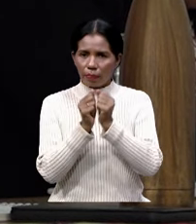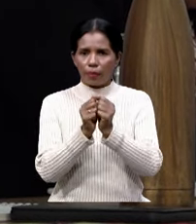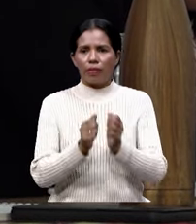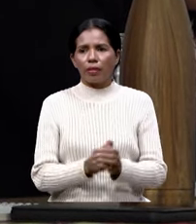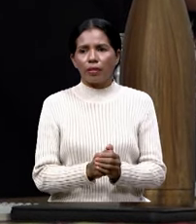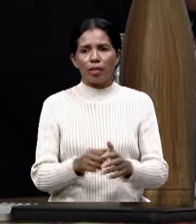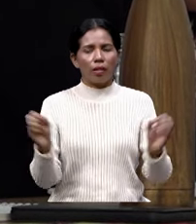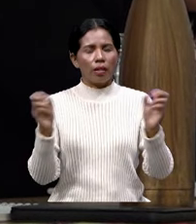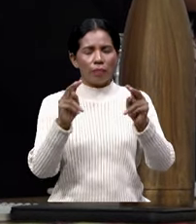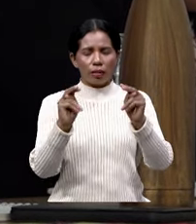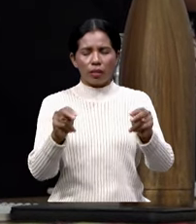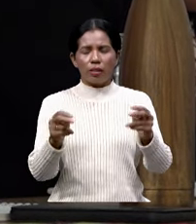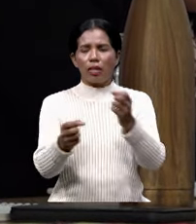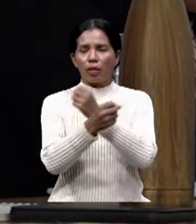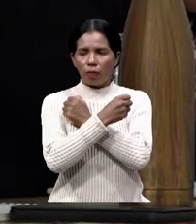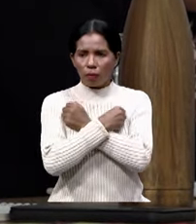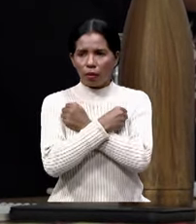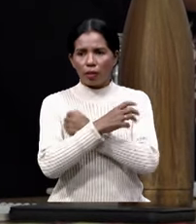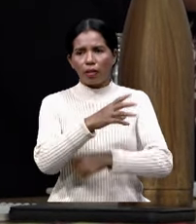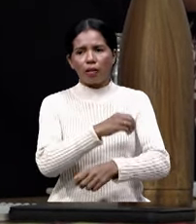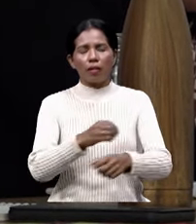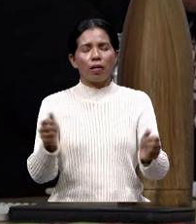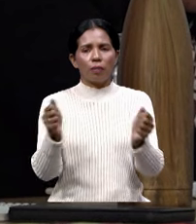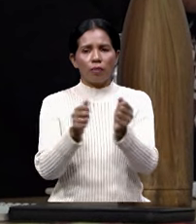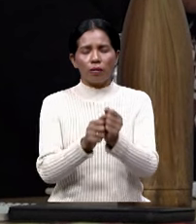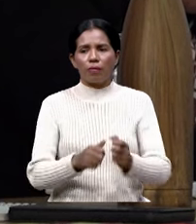tak persis aku malu personal skutu.